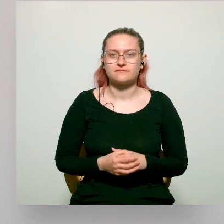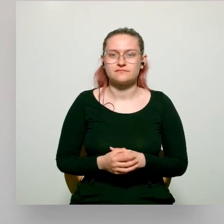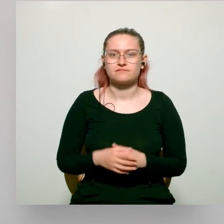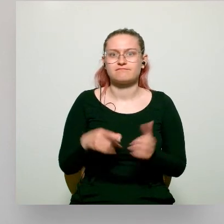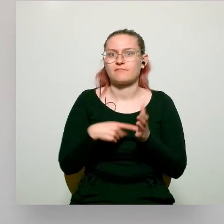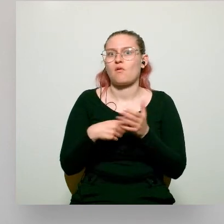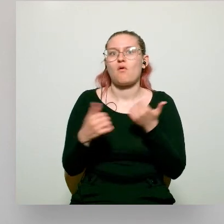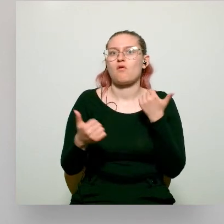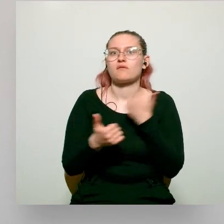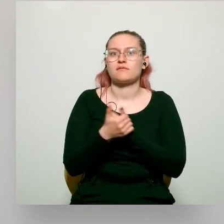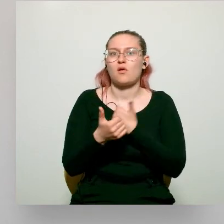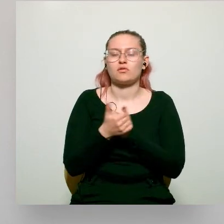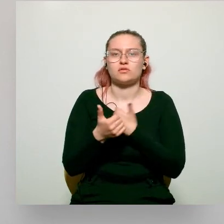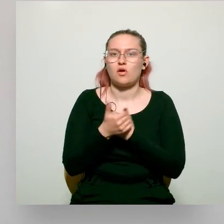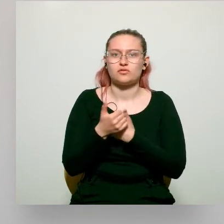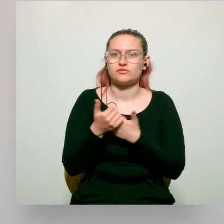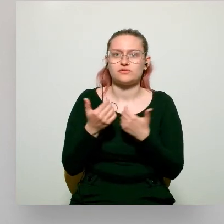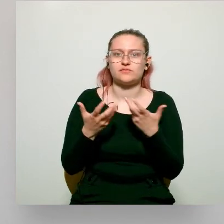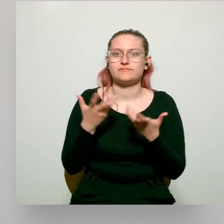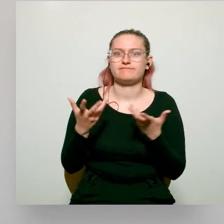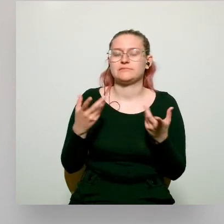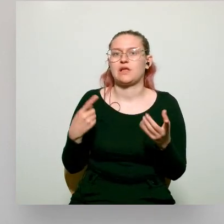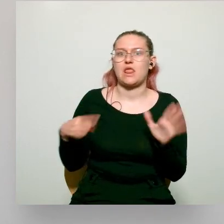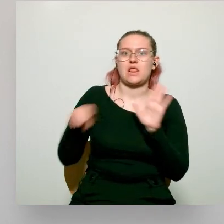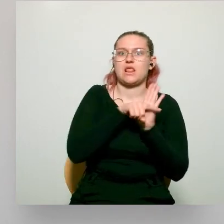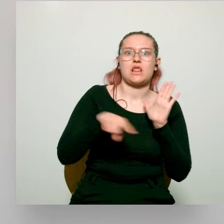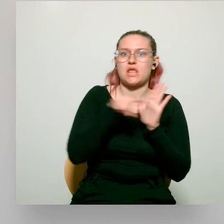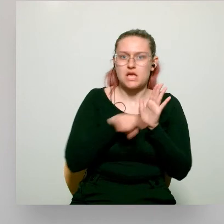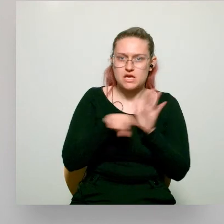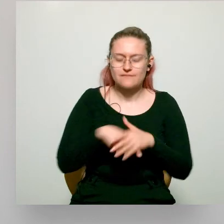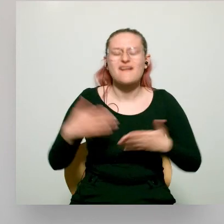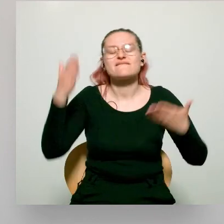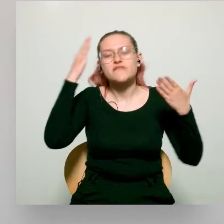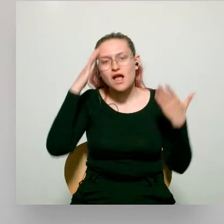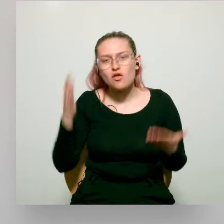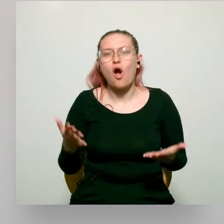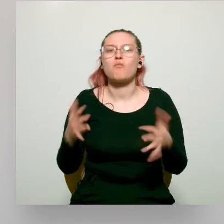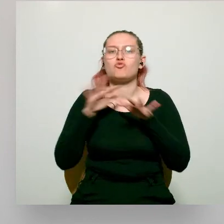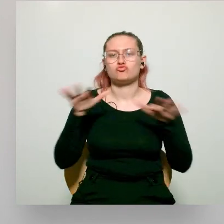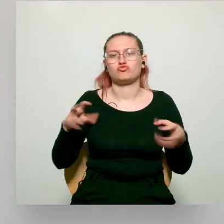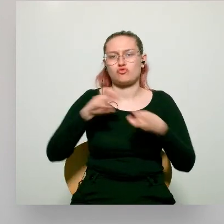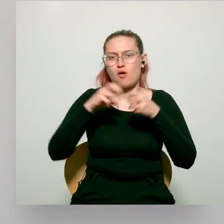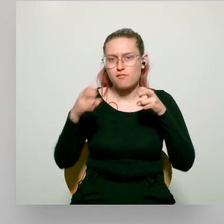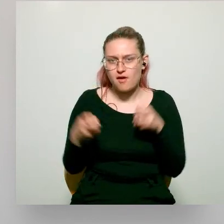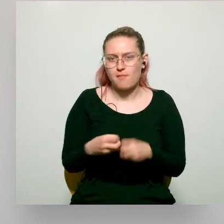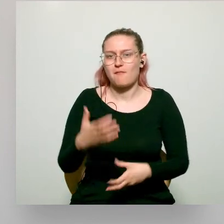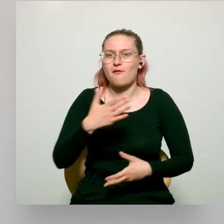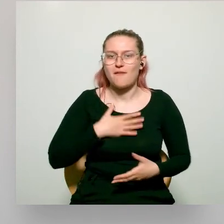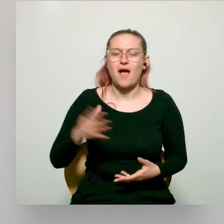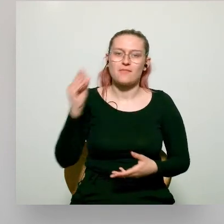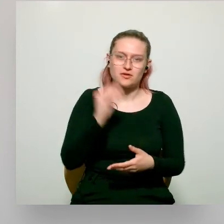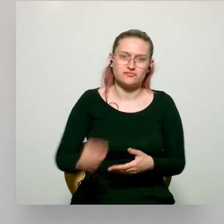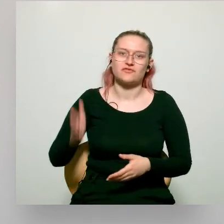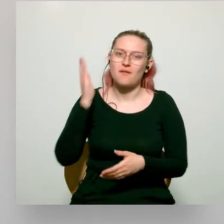skrajność. Rzeczywiście mamy ogromne problemy i jeszcze ogromne problemy przed nami, jest to nieuniknione. Sądzę, że i pisałem o tym